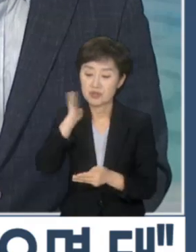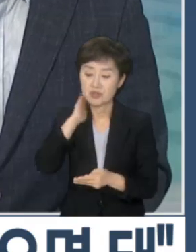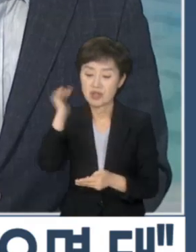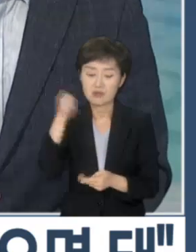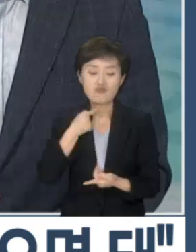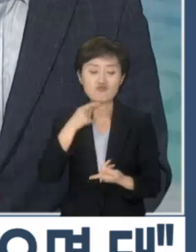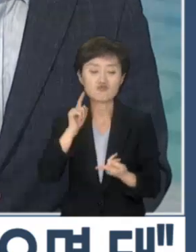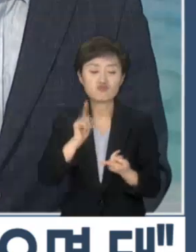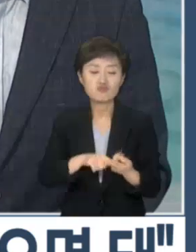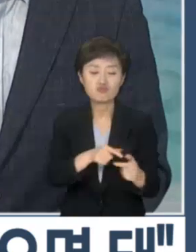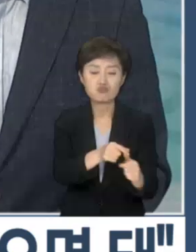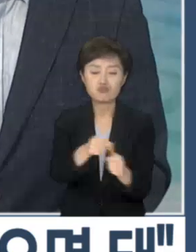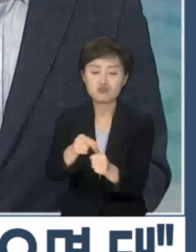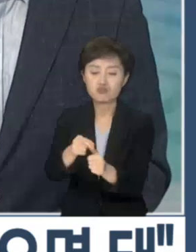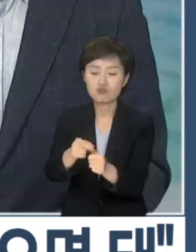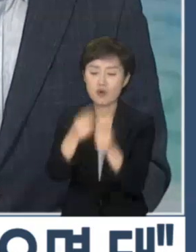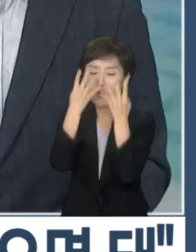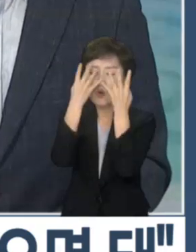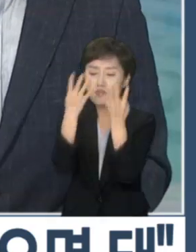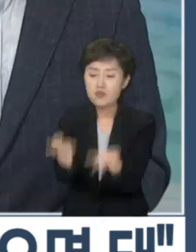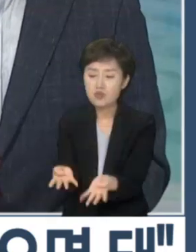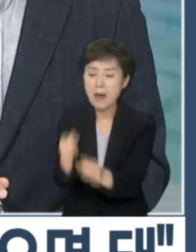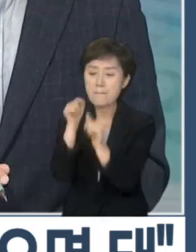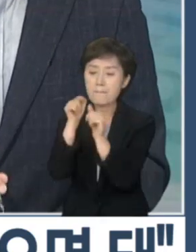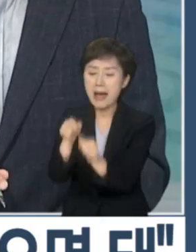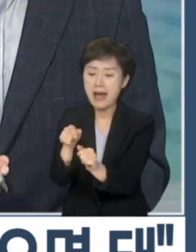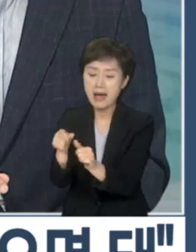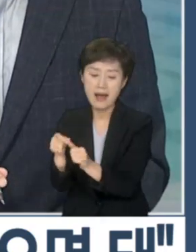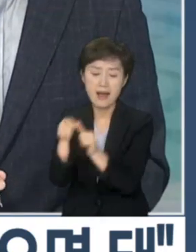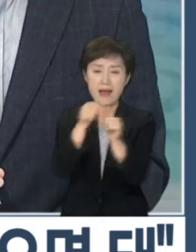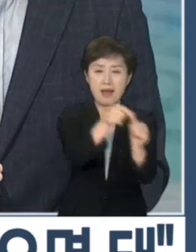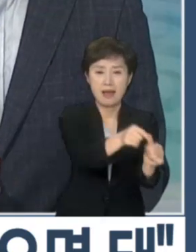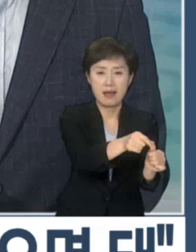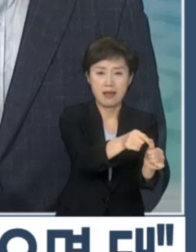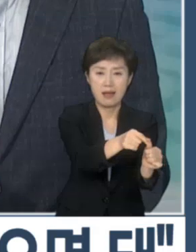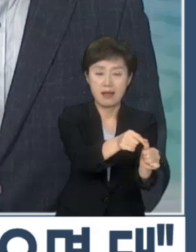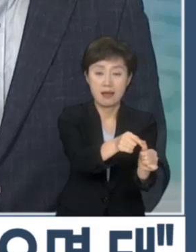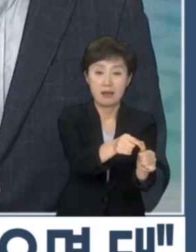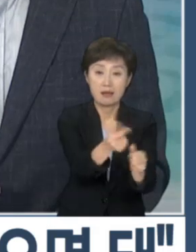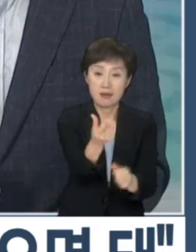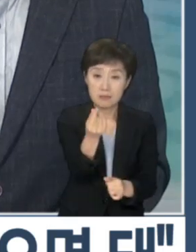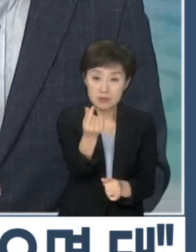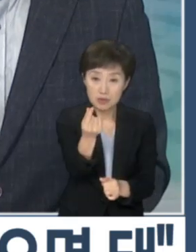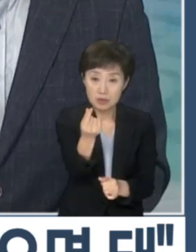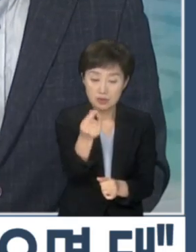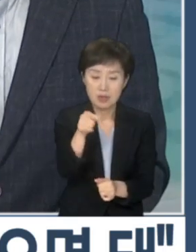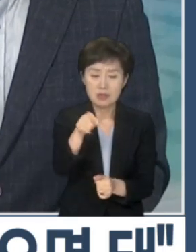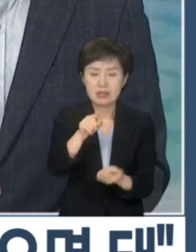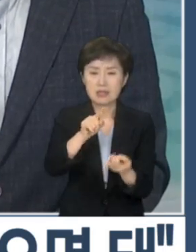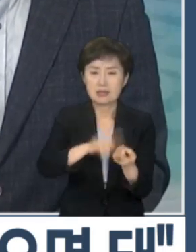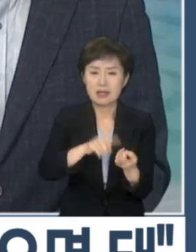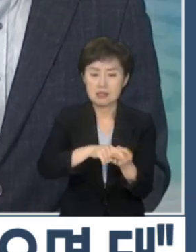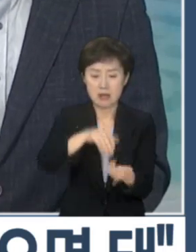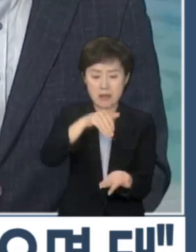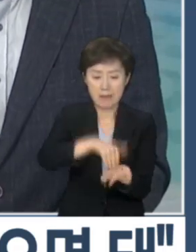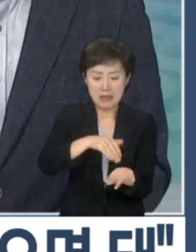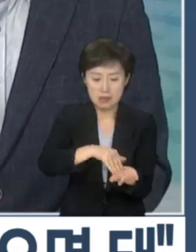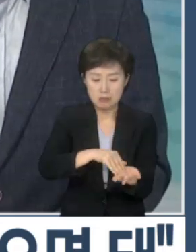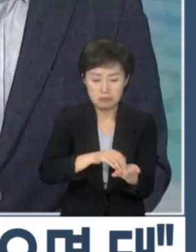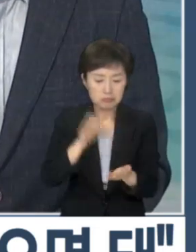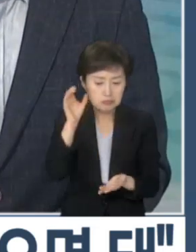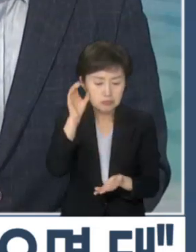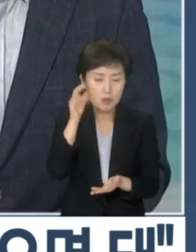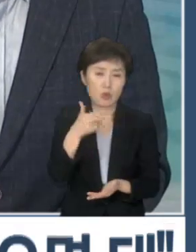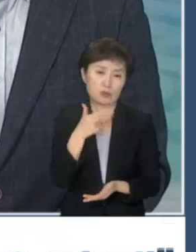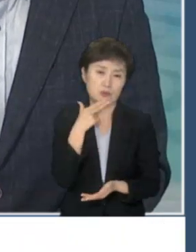공천 아니겠습니까? 그 당사자를. 이런 부분들에 대한 반성을 지도부에서 명확하게 해야 돼요. 이건 혁신위까지 갈